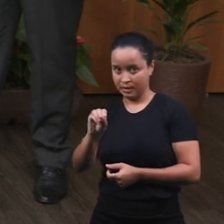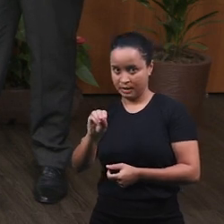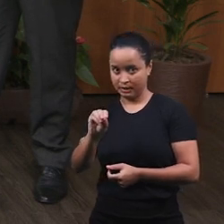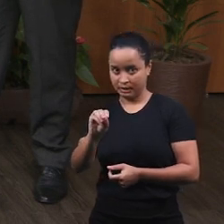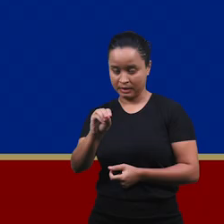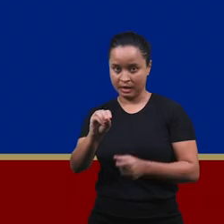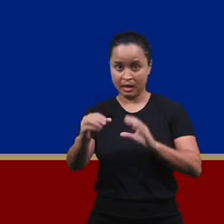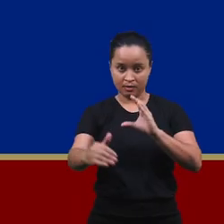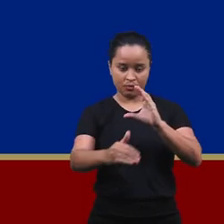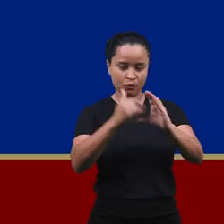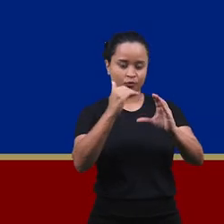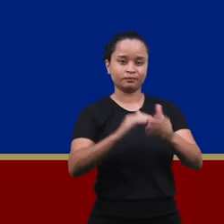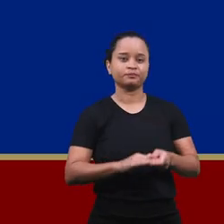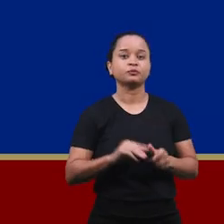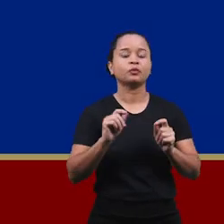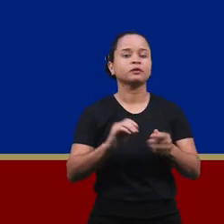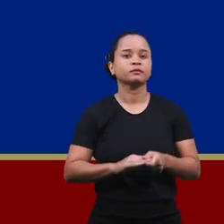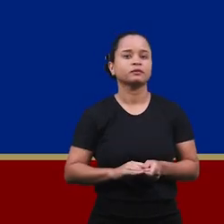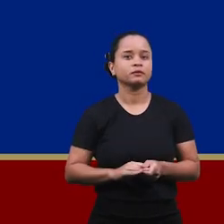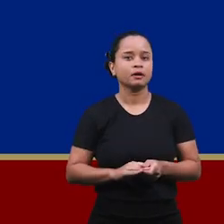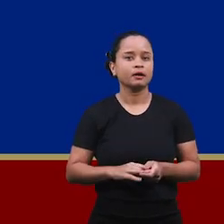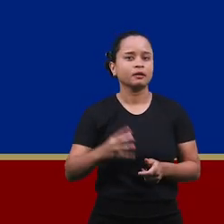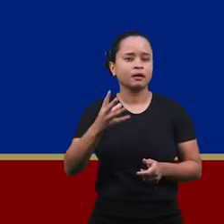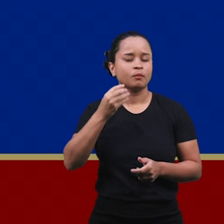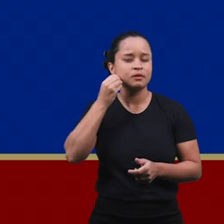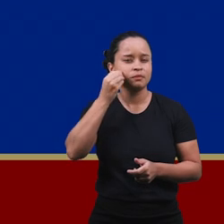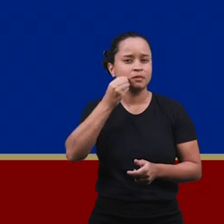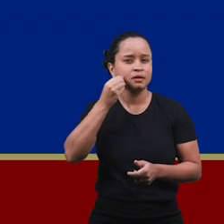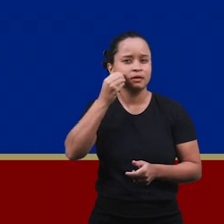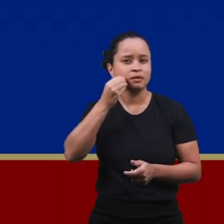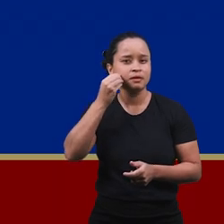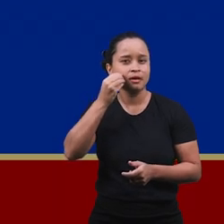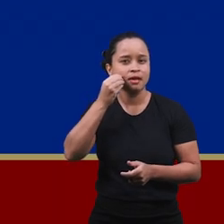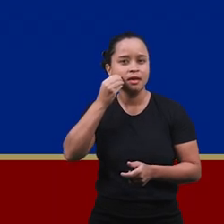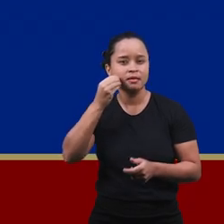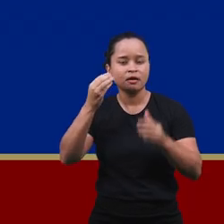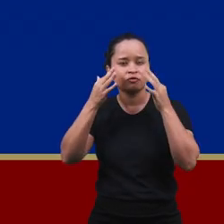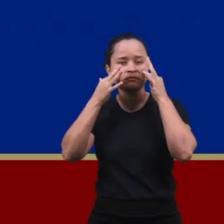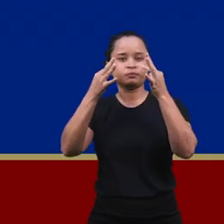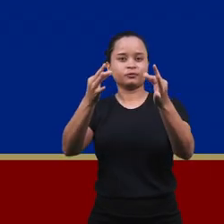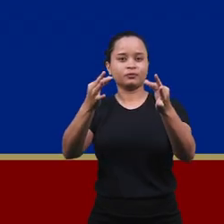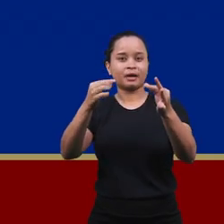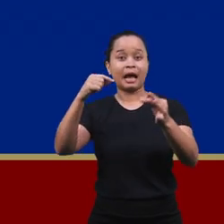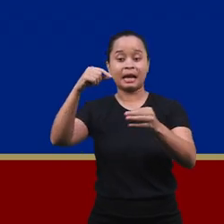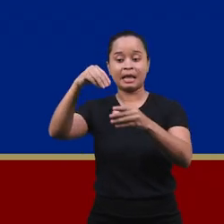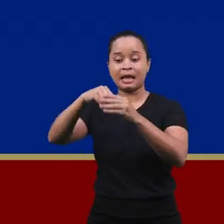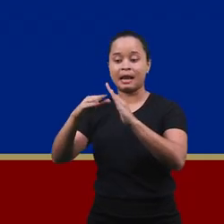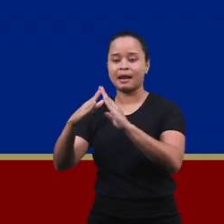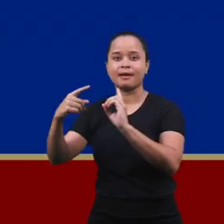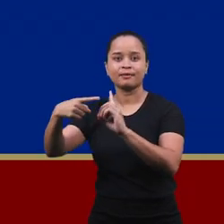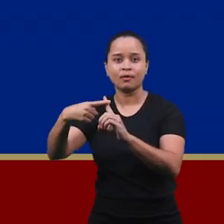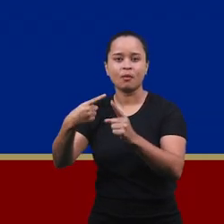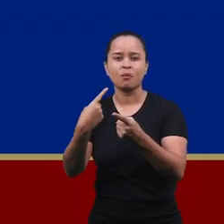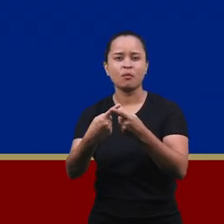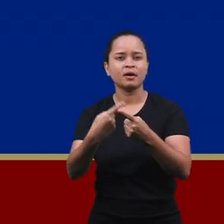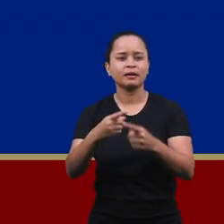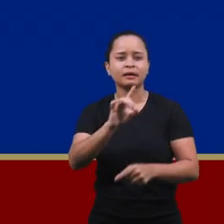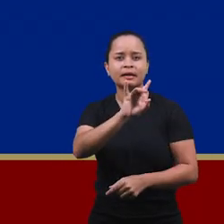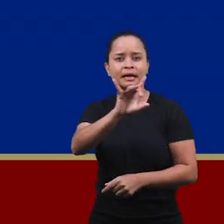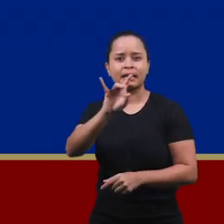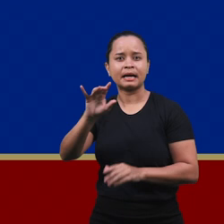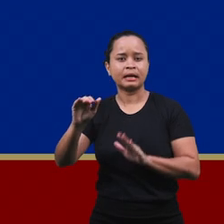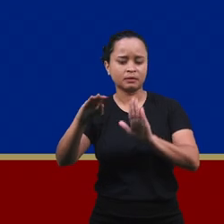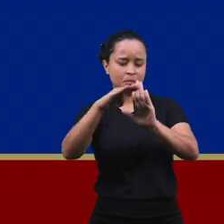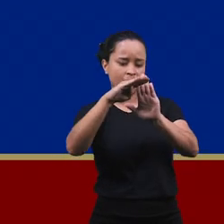en disant: il y a une expérience d'éveil dans son église où après